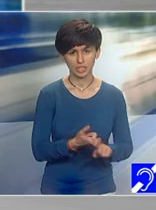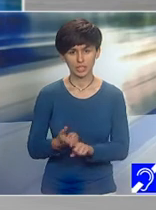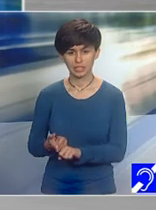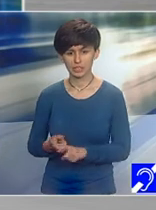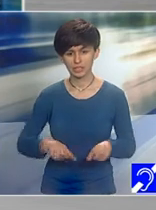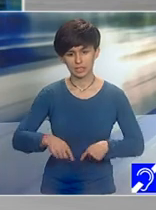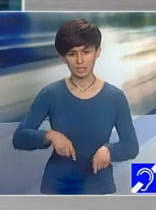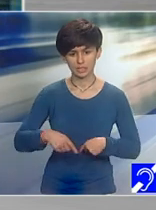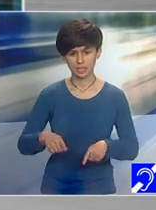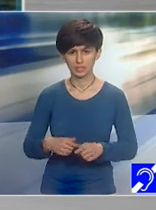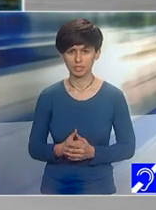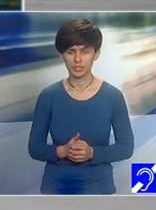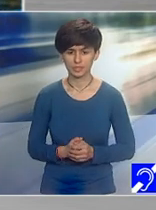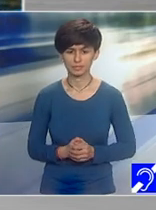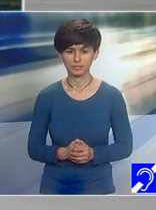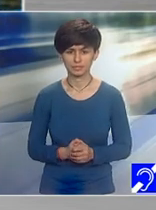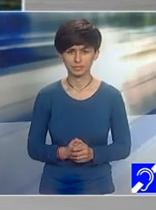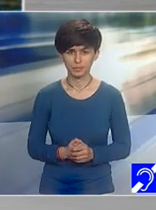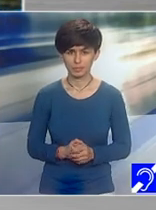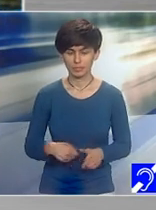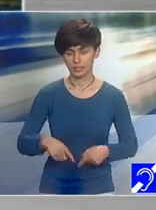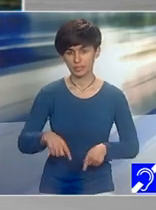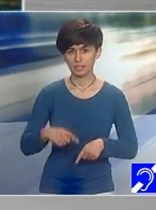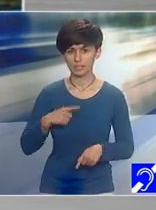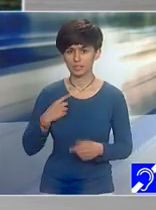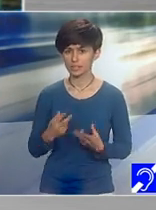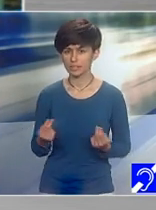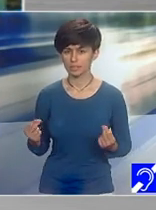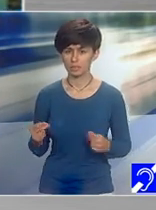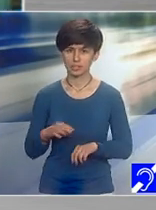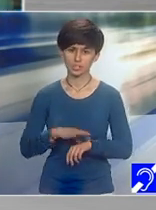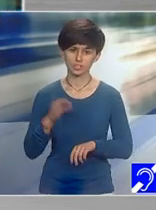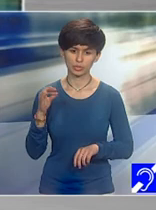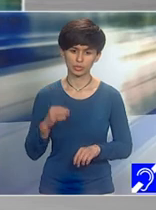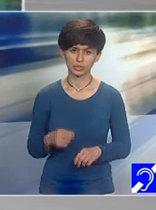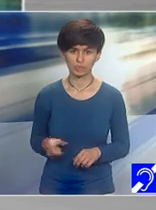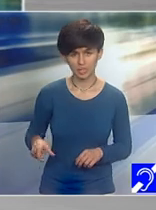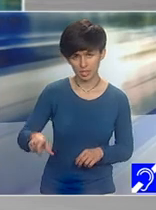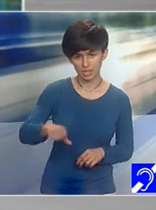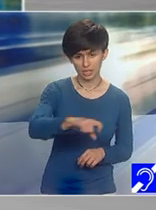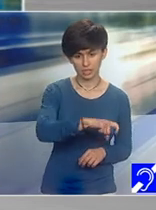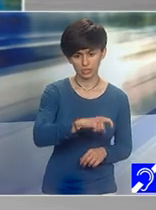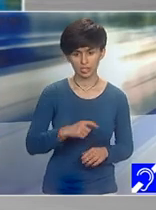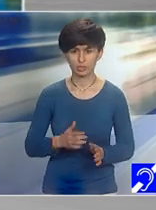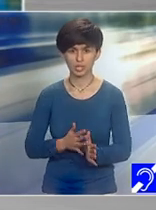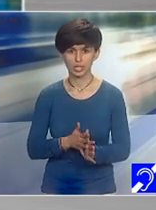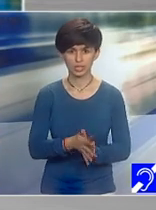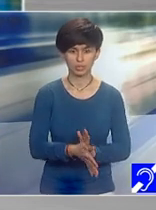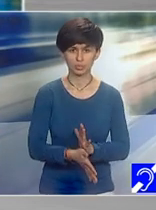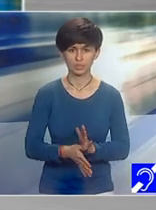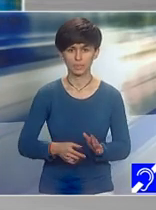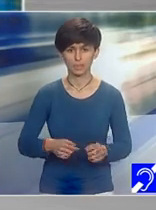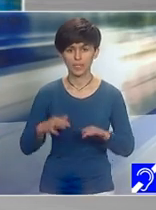într-adevăr. Partea de trafic are mai multe soluții, pe lângă centura metropolitană recent inclusă în master planul de transport